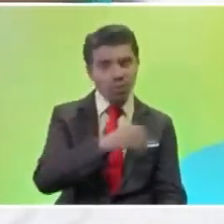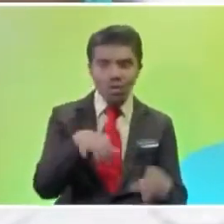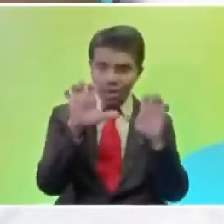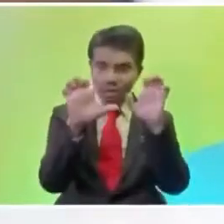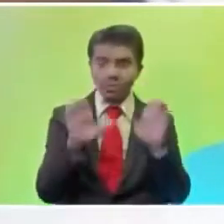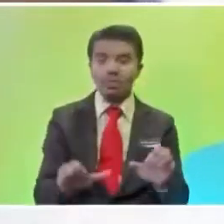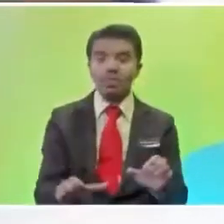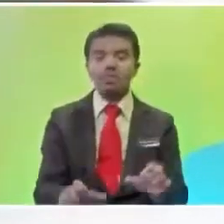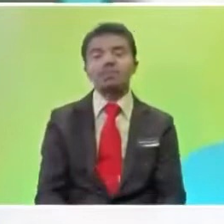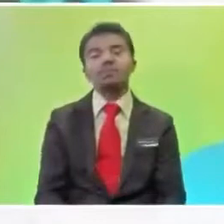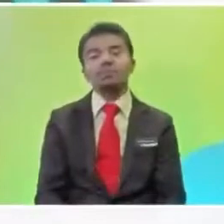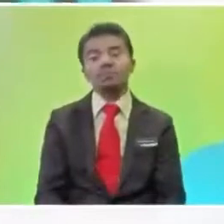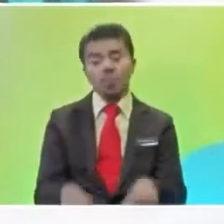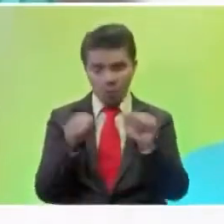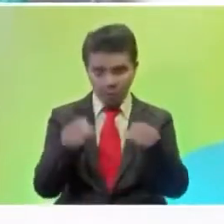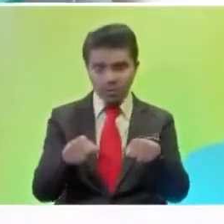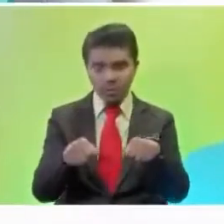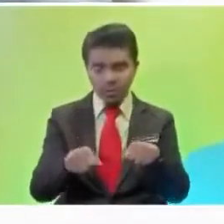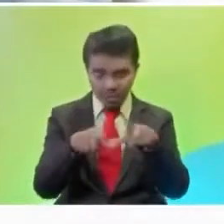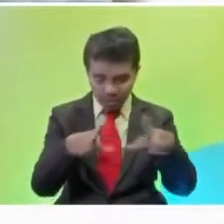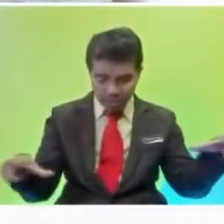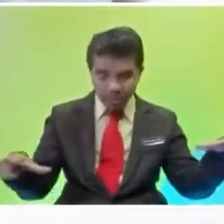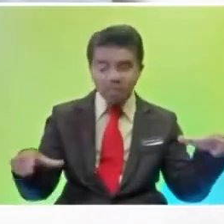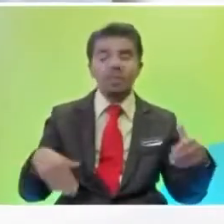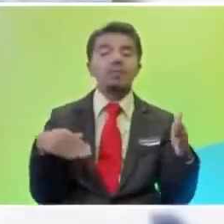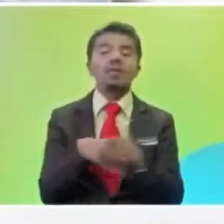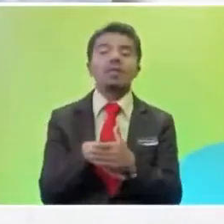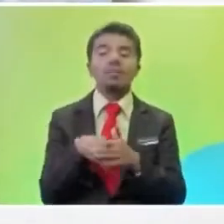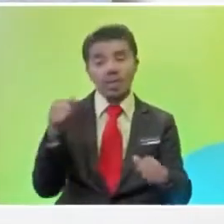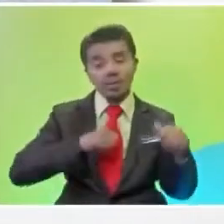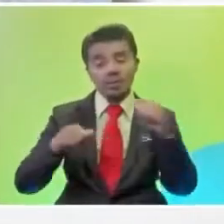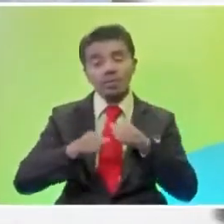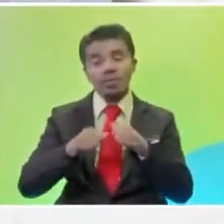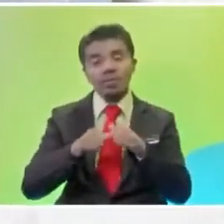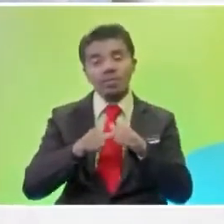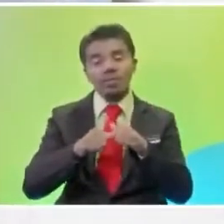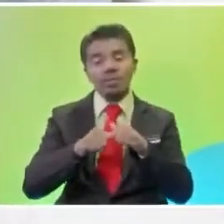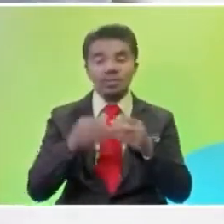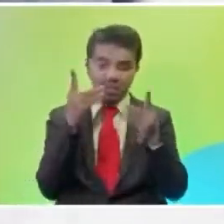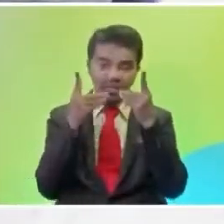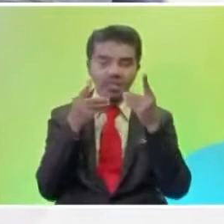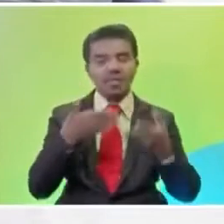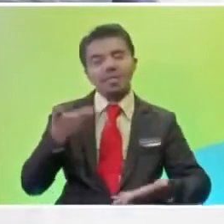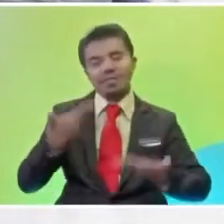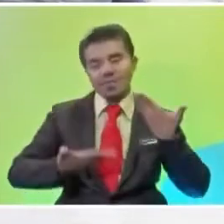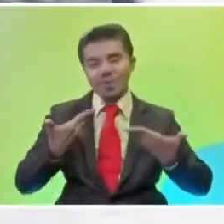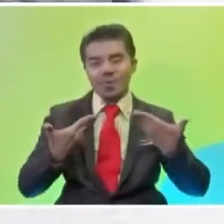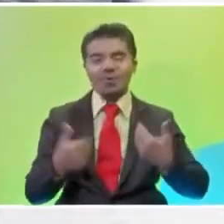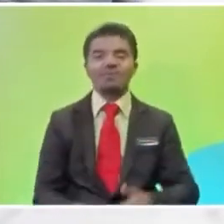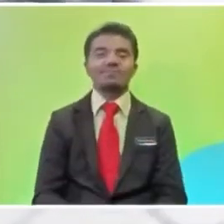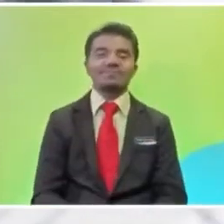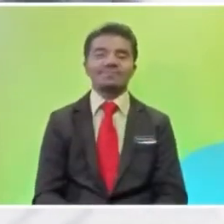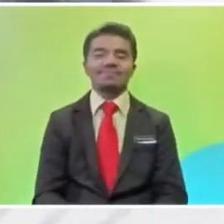diselakan di dalam satu TV seperti Activity yang kita lihat nih tadi dan sebenarnya bila murid boleh mempersembahkan